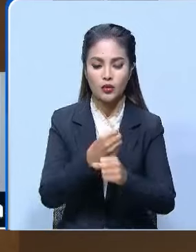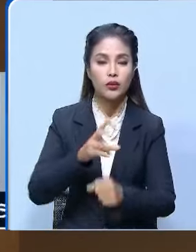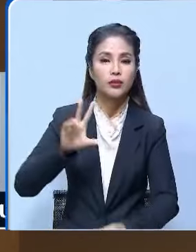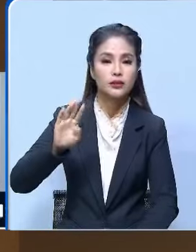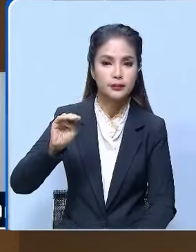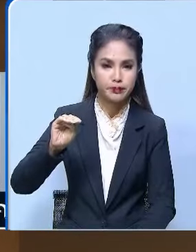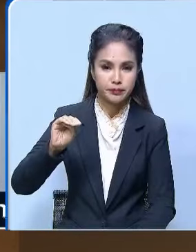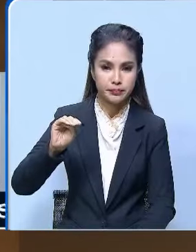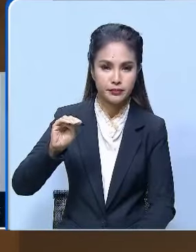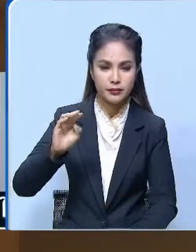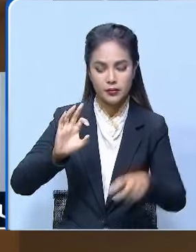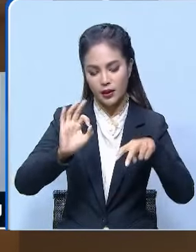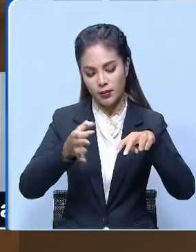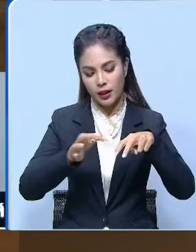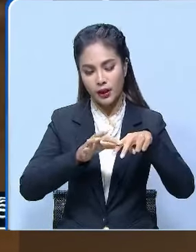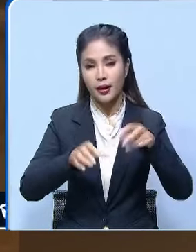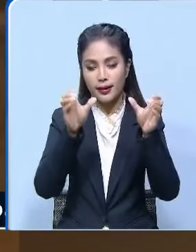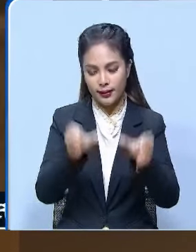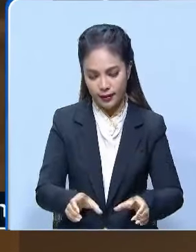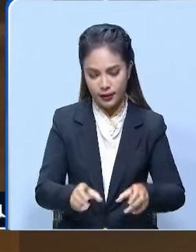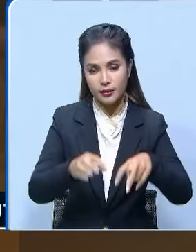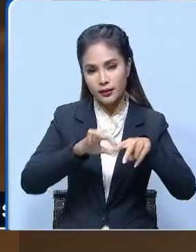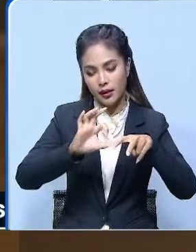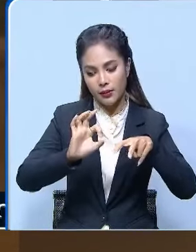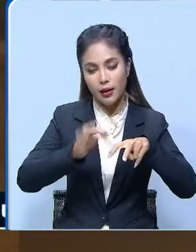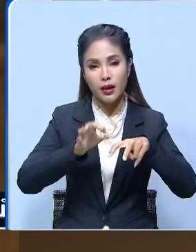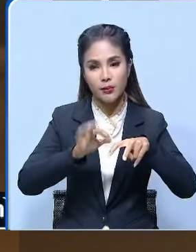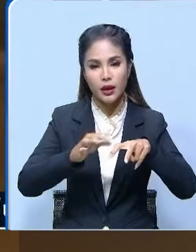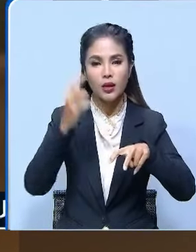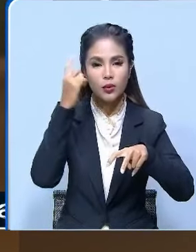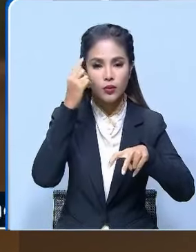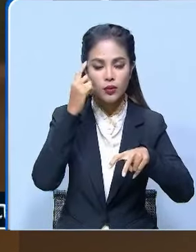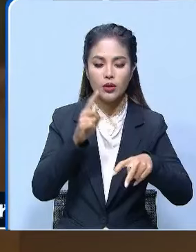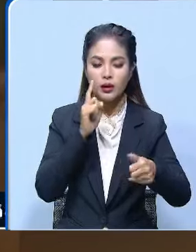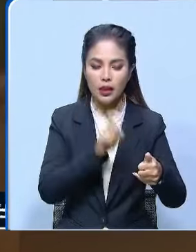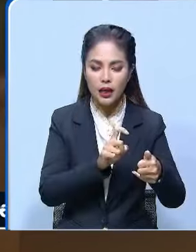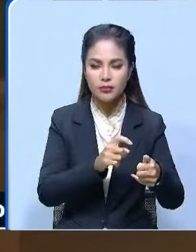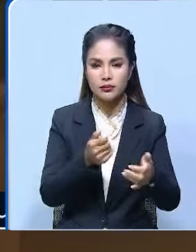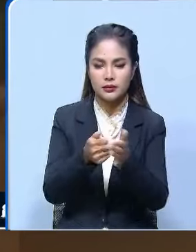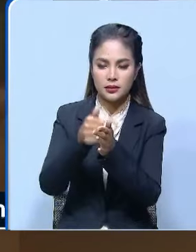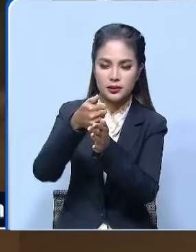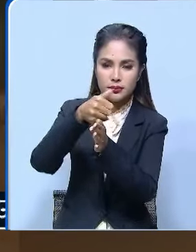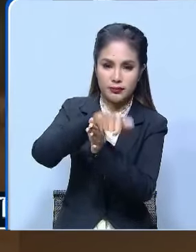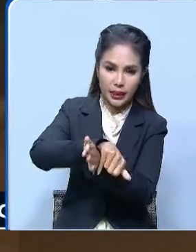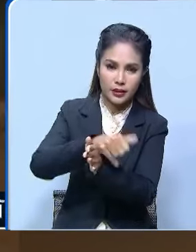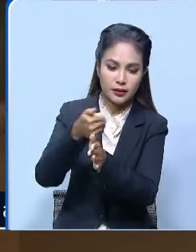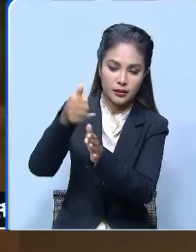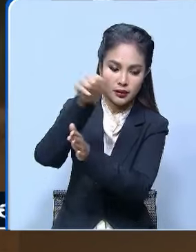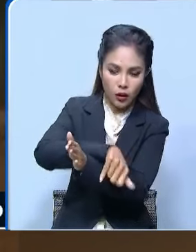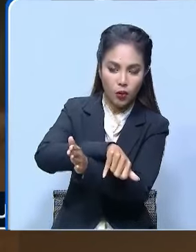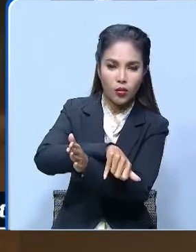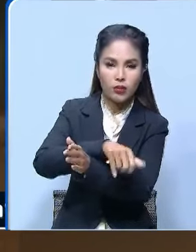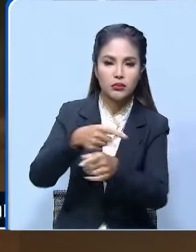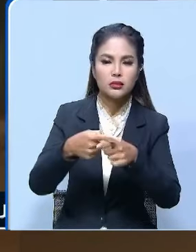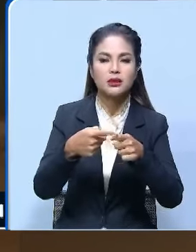แผลที่ต้นขาข้างขวาสอบถามไปสอบถามมาก็ทราบว่าชายคนนี้เปีนรั้วแล้วปรากฏว่าตกลงมาได้รับบาด